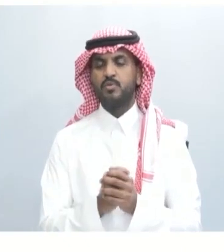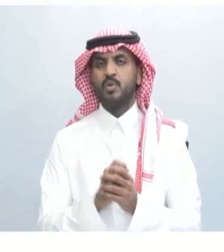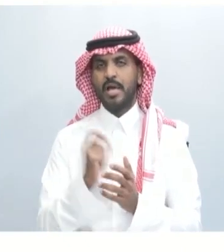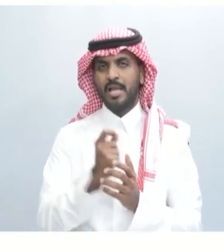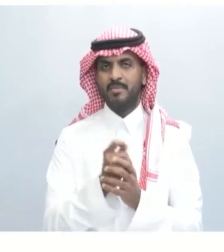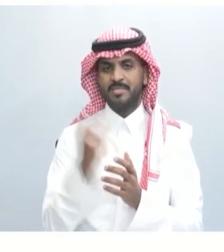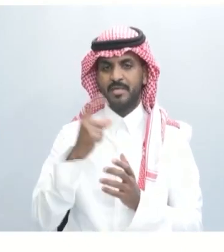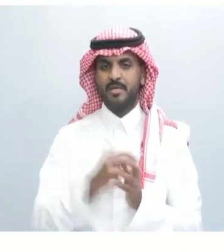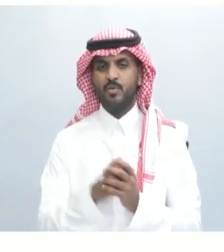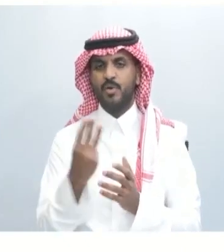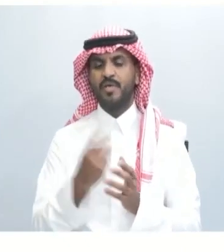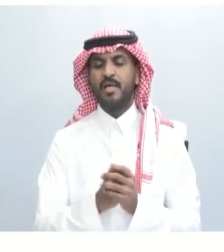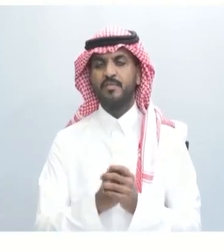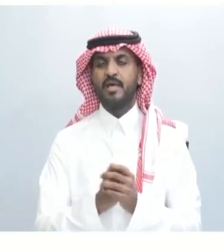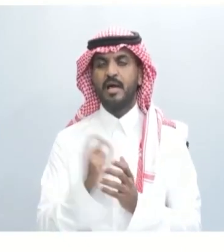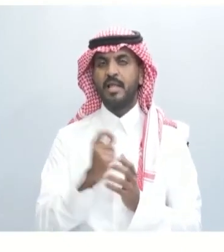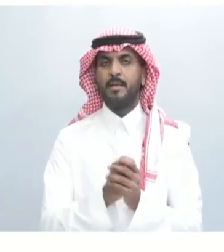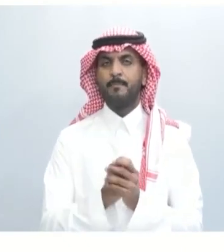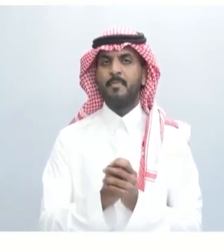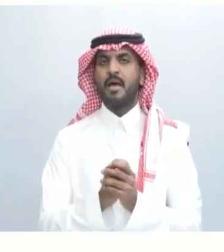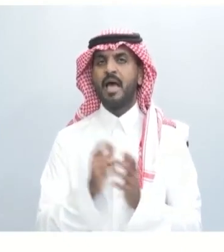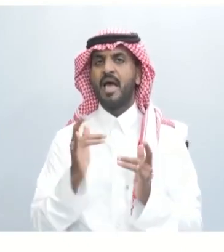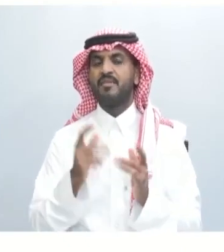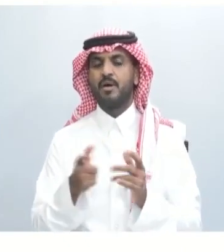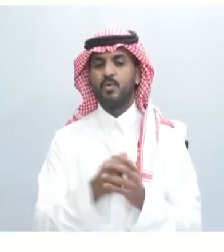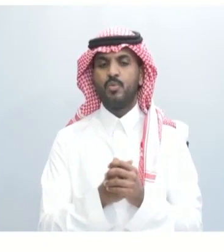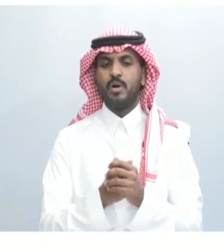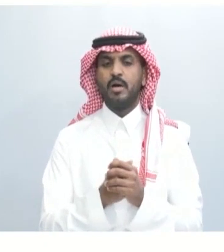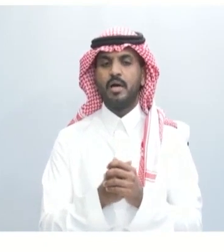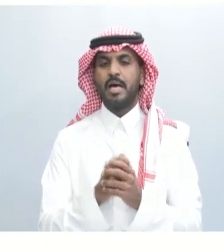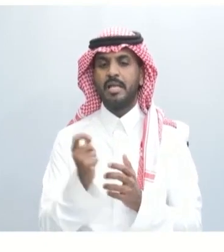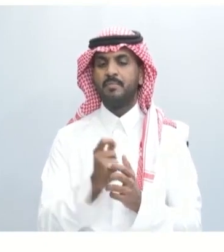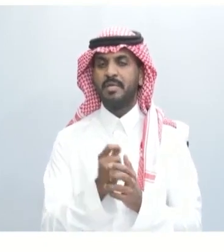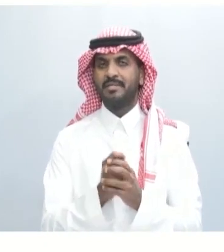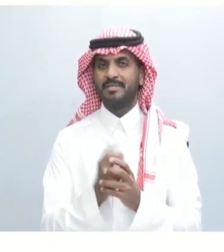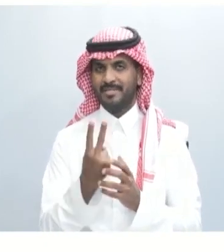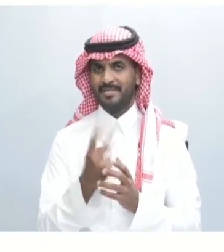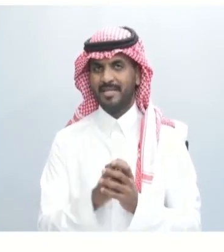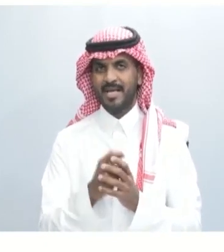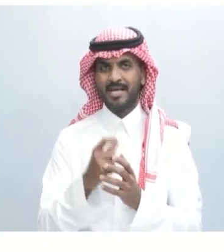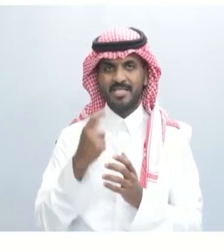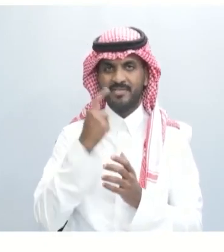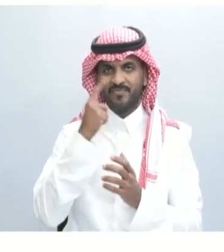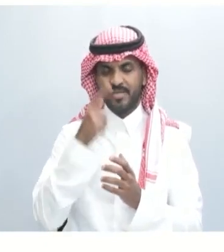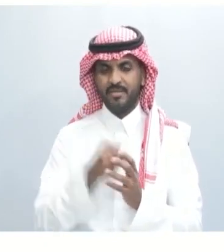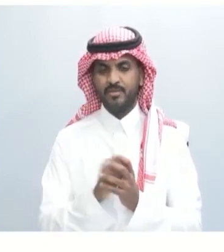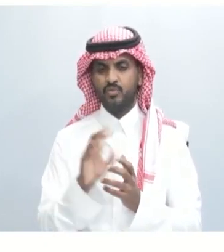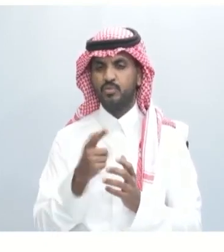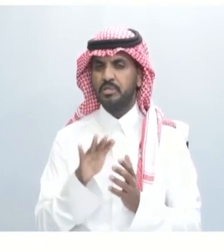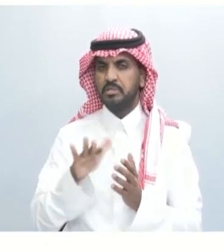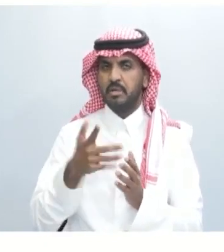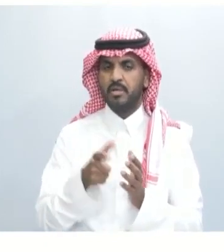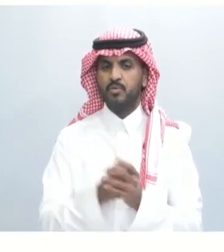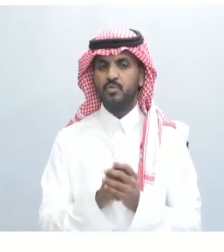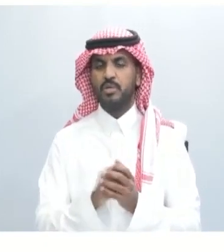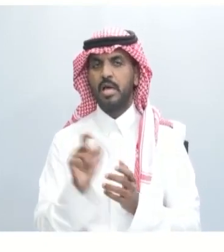زرقاء وثلاثه اقلام خضراء وقلمين اصفرين فما احتمال ان يكون القلم احمرا